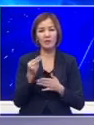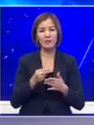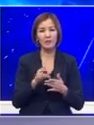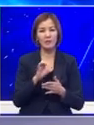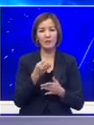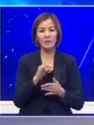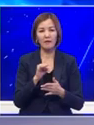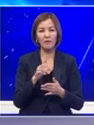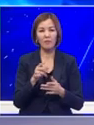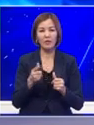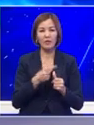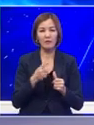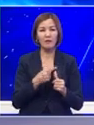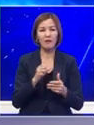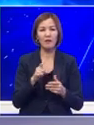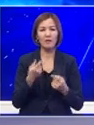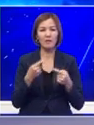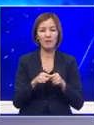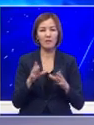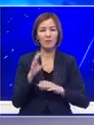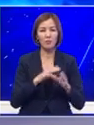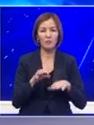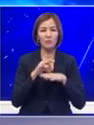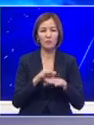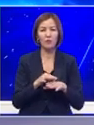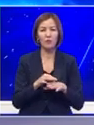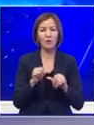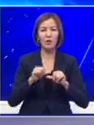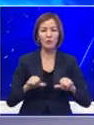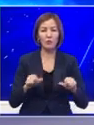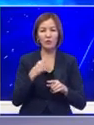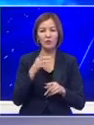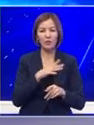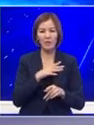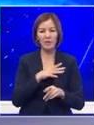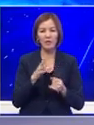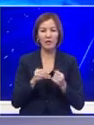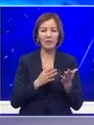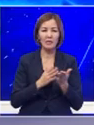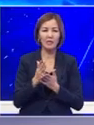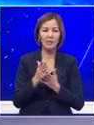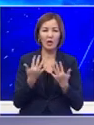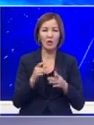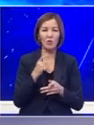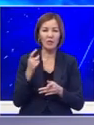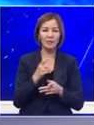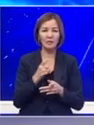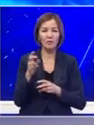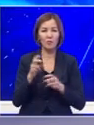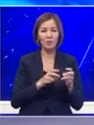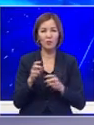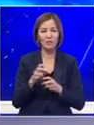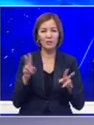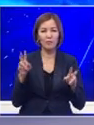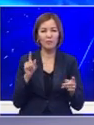Сейфуллин атындағы Қазақ агротехникалық университеті қабырғасында өткен дөңгелек үстелде айтылды. Аграрлық ғылыми ауыл шаруашылығы өндірісі